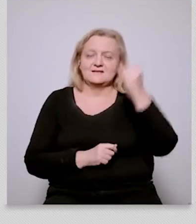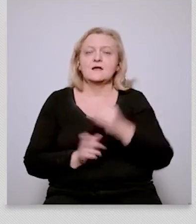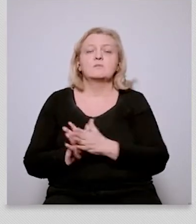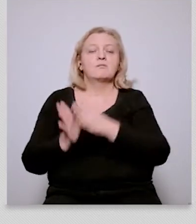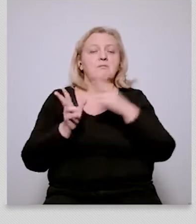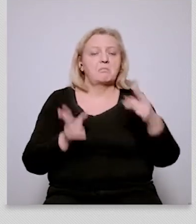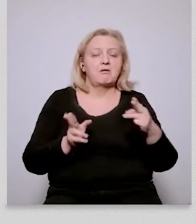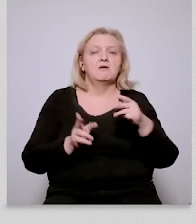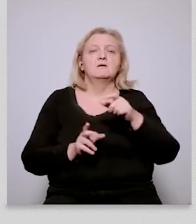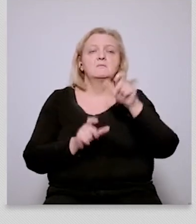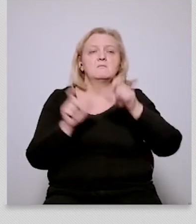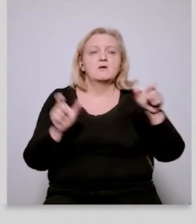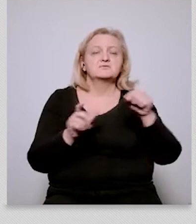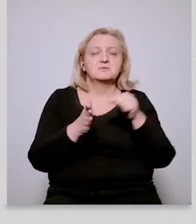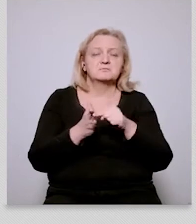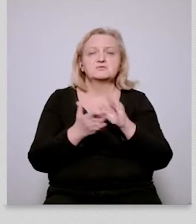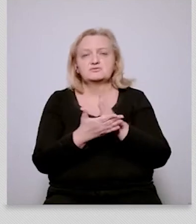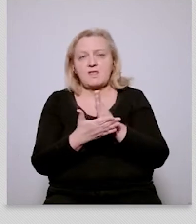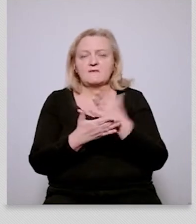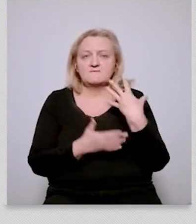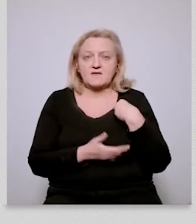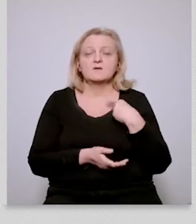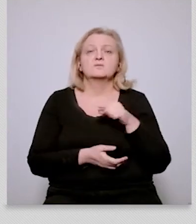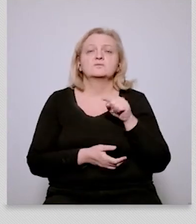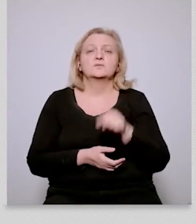pośrednie pokolenie które